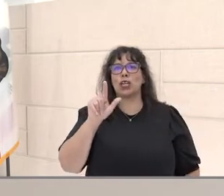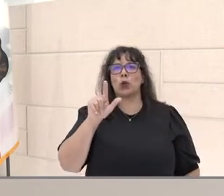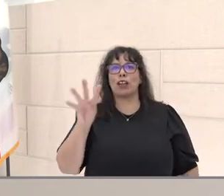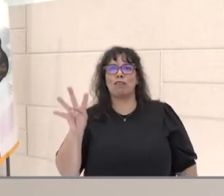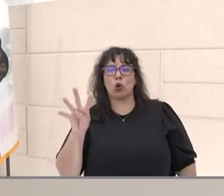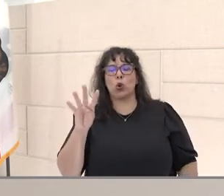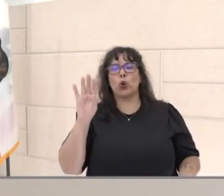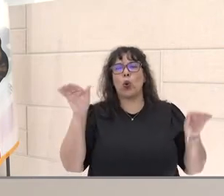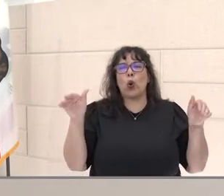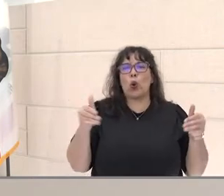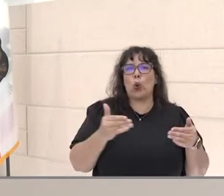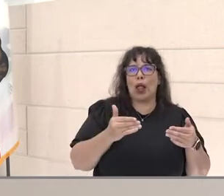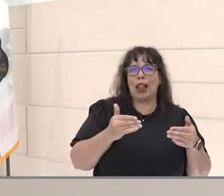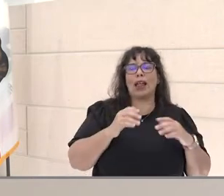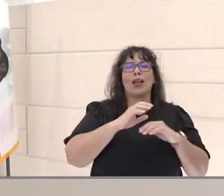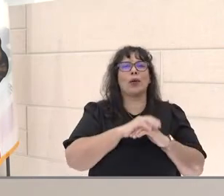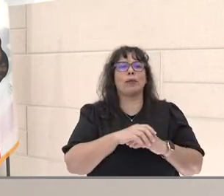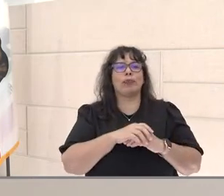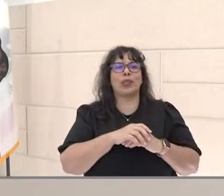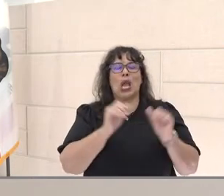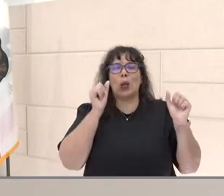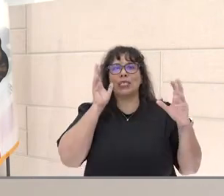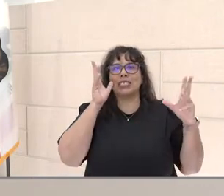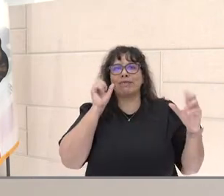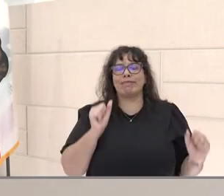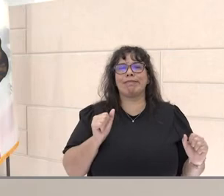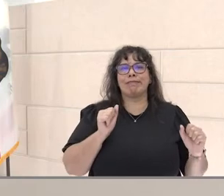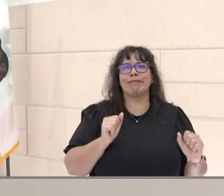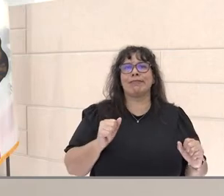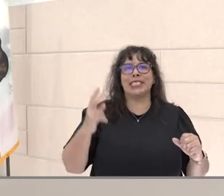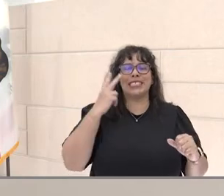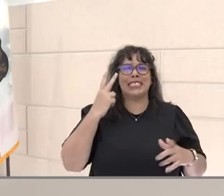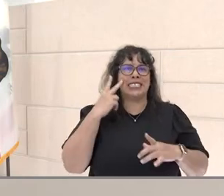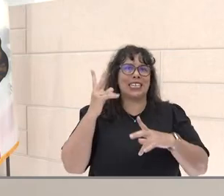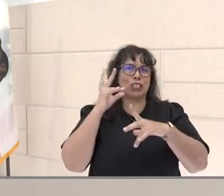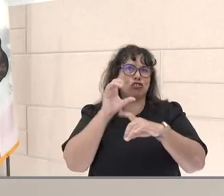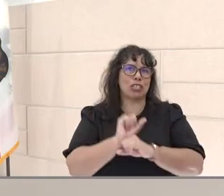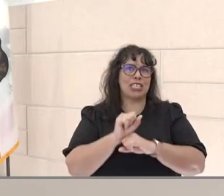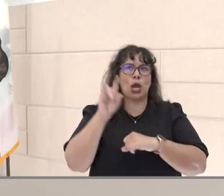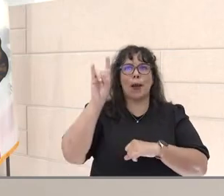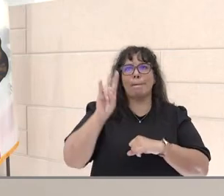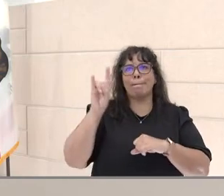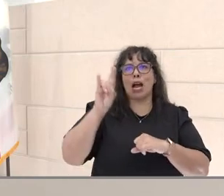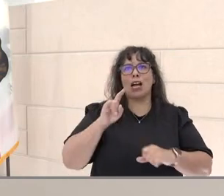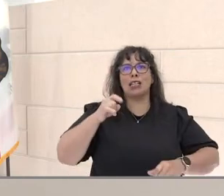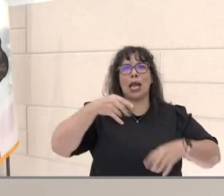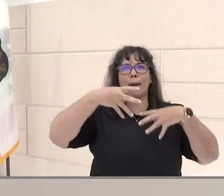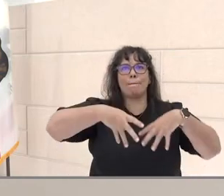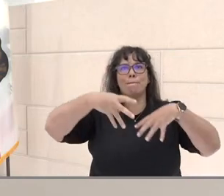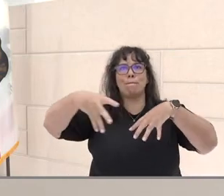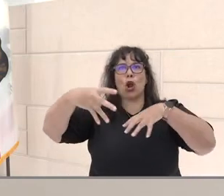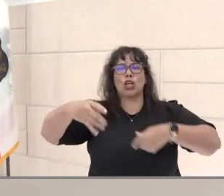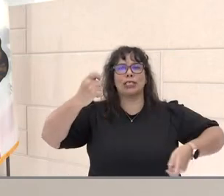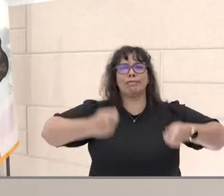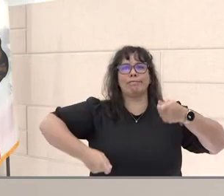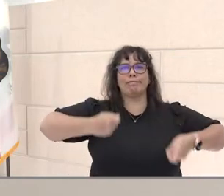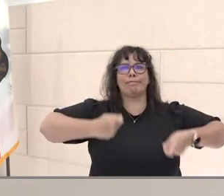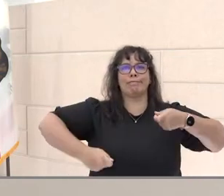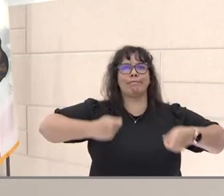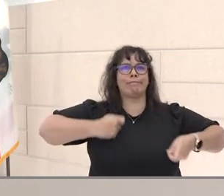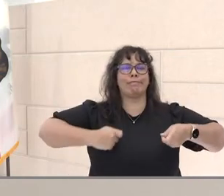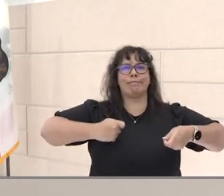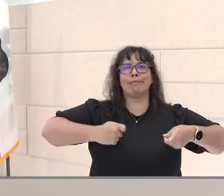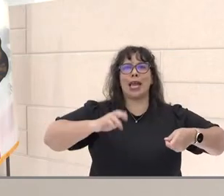ย์ปุ่กเกย์กอบานตะตัวกาสวากุมปีกรมดนตรีดนตรีฟัง